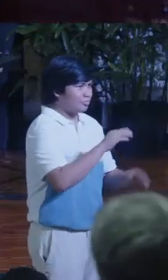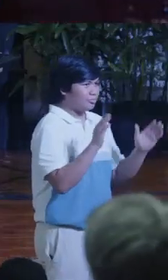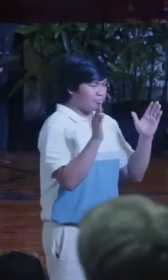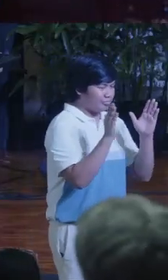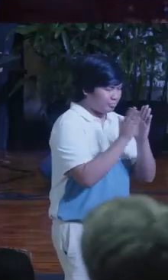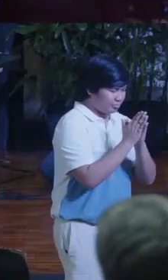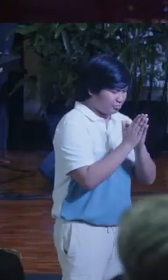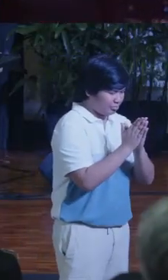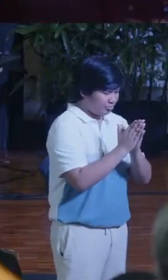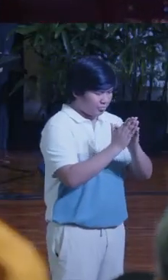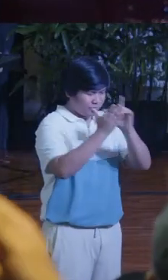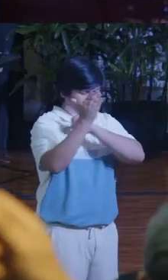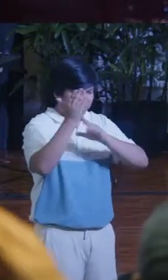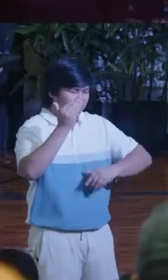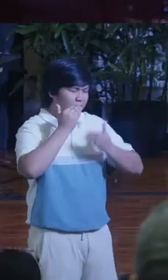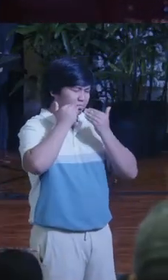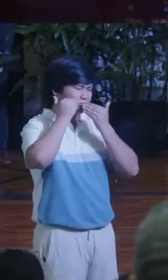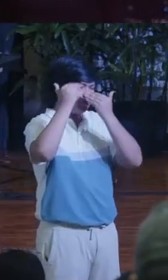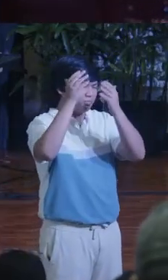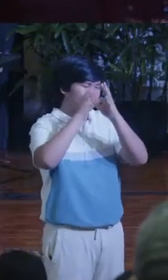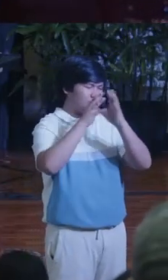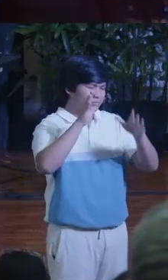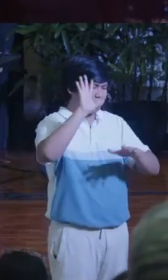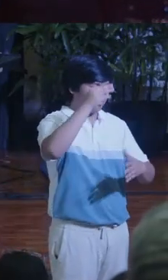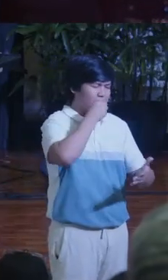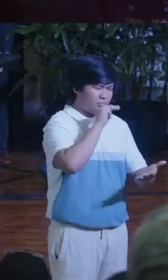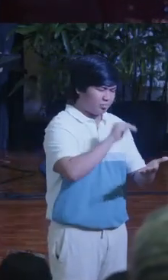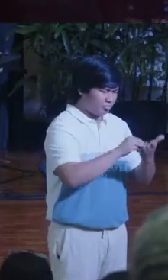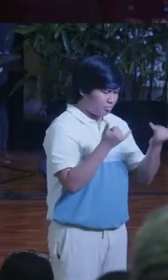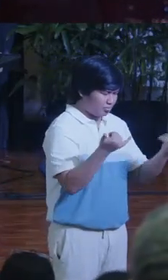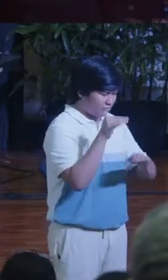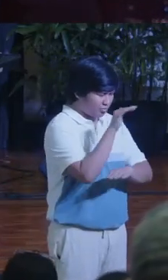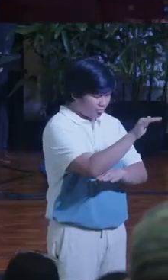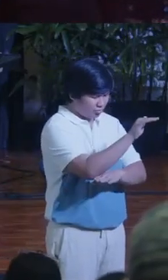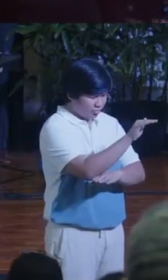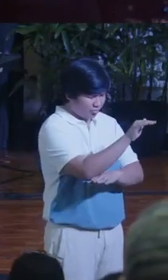Panginoon, marami pong salamat sa inyong mensahe sa amin sa hapong ito.